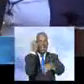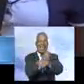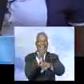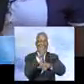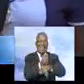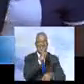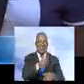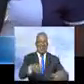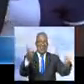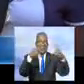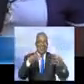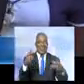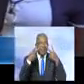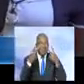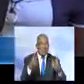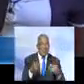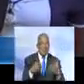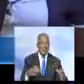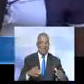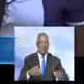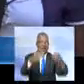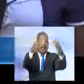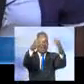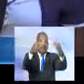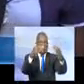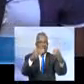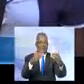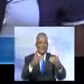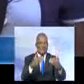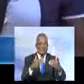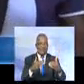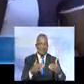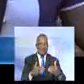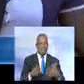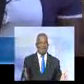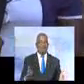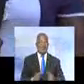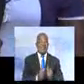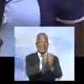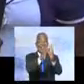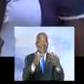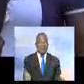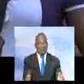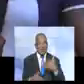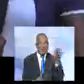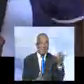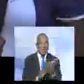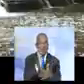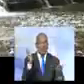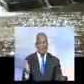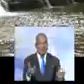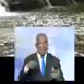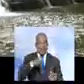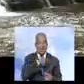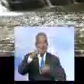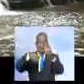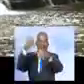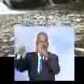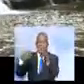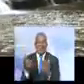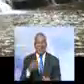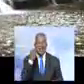elles ont voulu découvrir la cascade. Donc c'est comme ça de les accompagner. Bon, nous sommes déjà de retour. Nous rentrons à la maison. Des